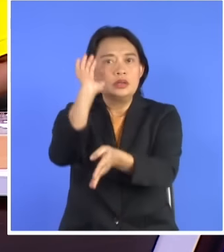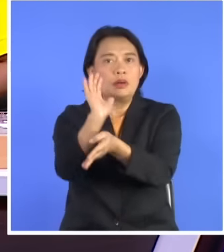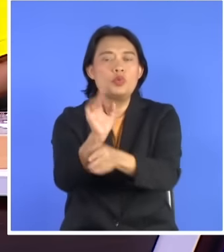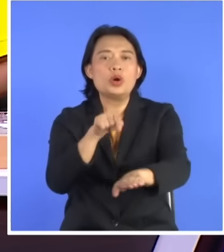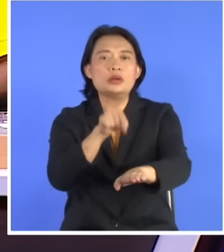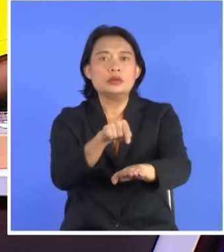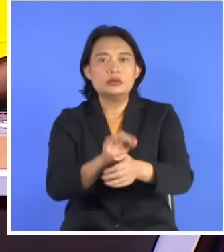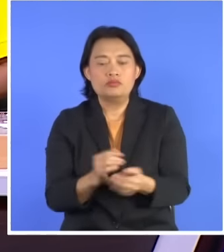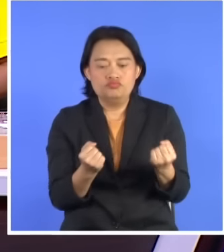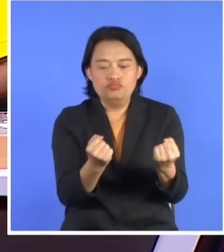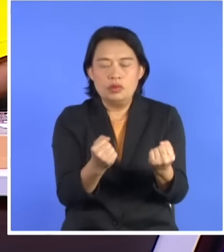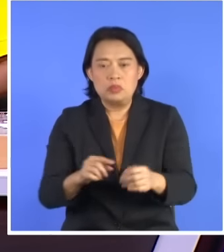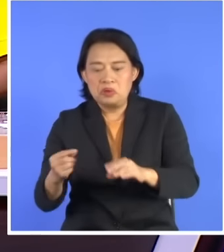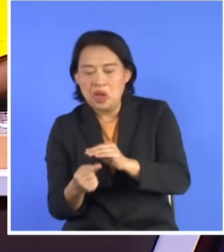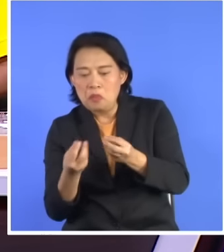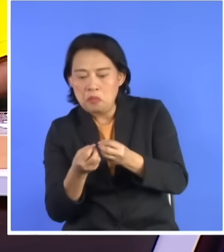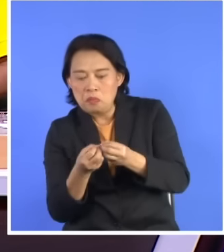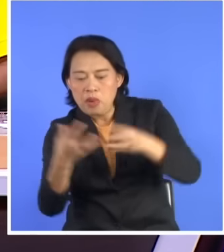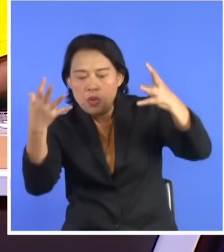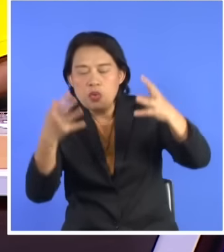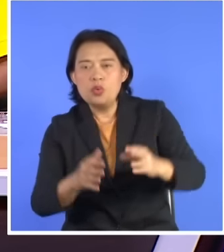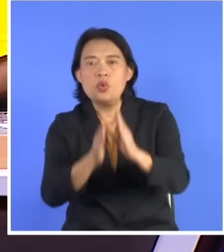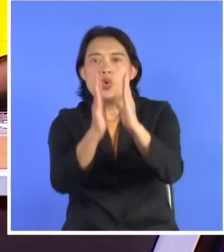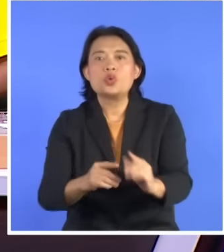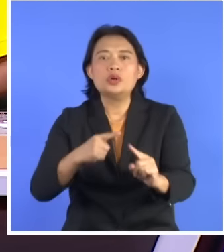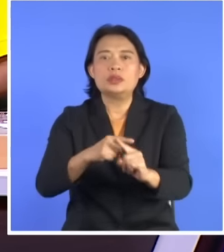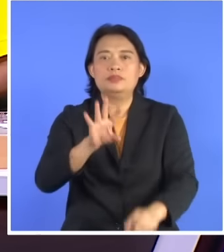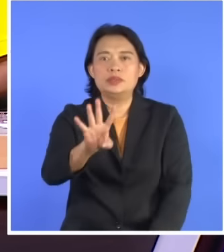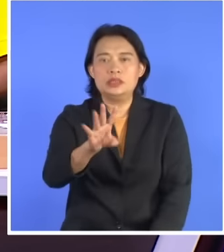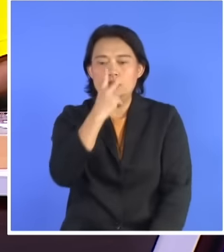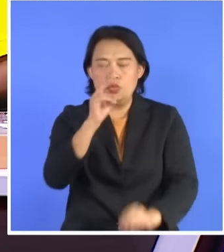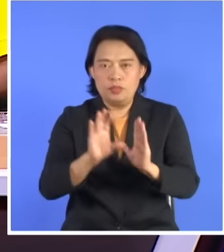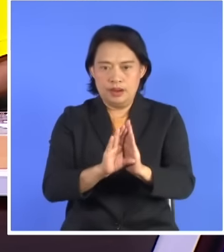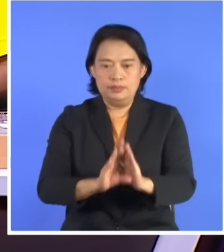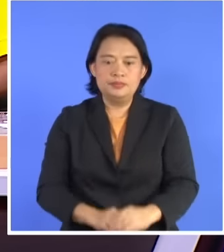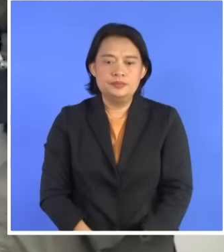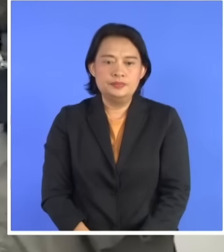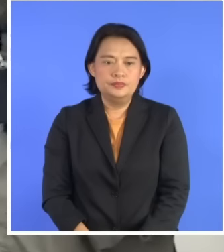เหตุให้ตำรวจได้รับบาดเจ็บนี่ 4นายนะครับดูภาพนี้กันนะ